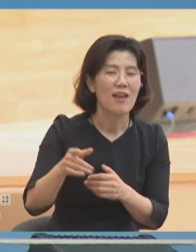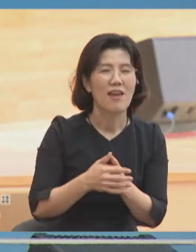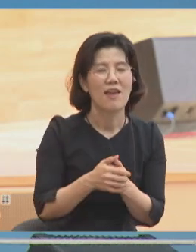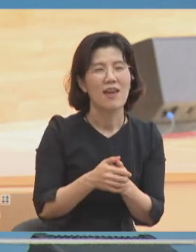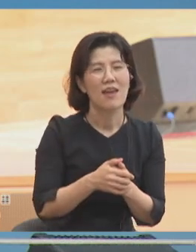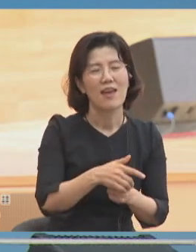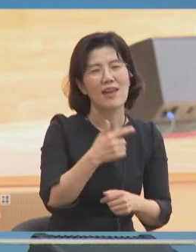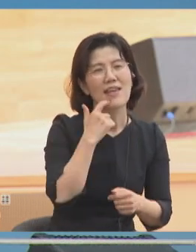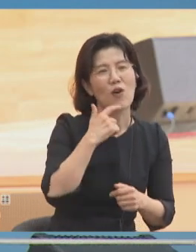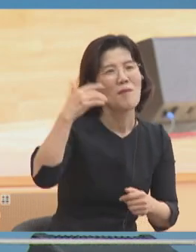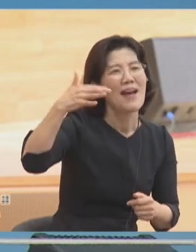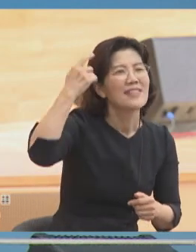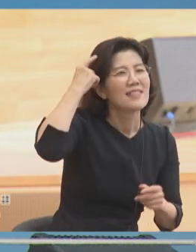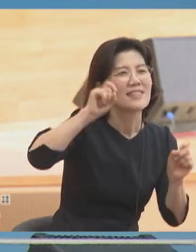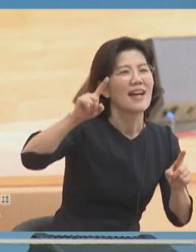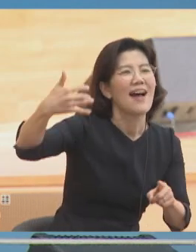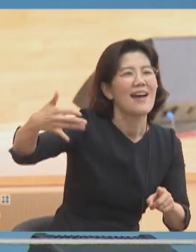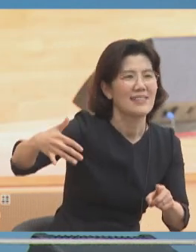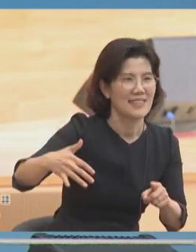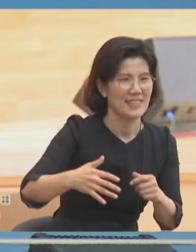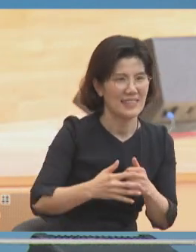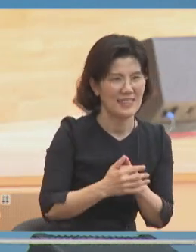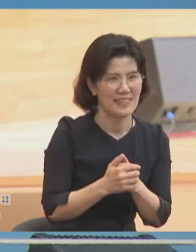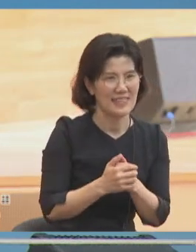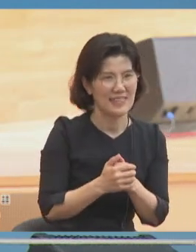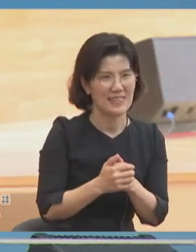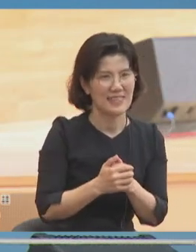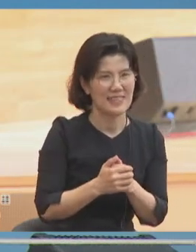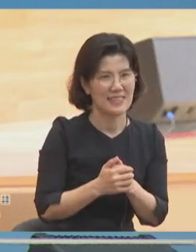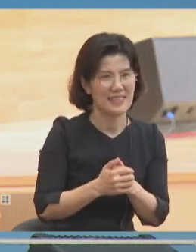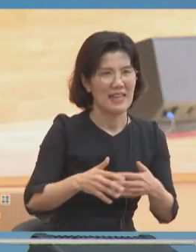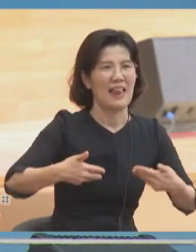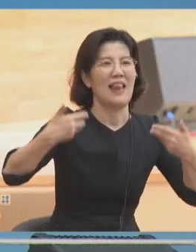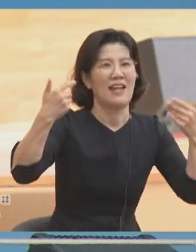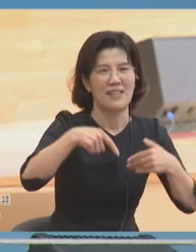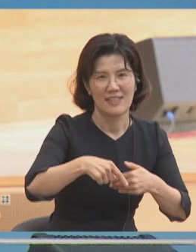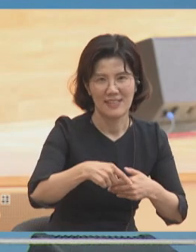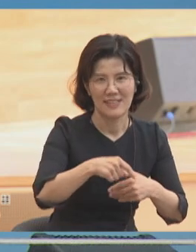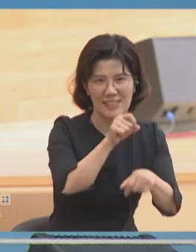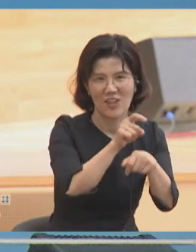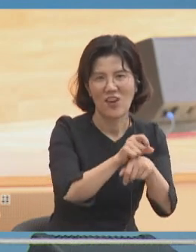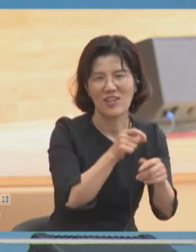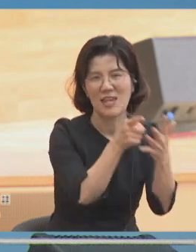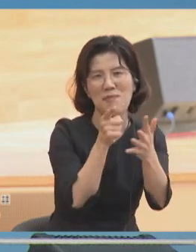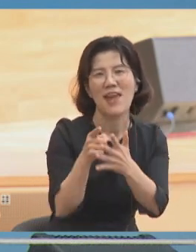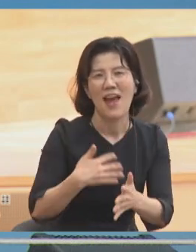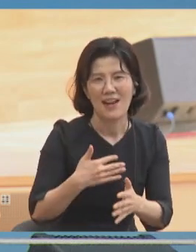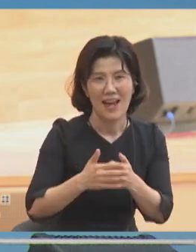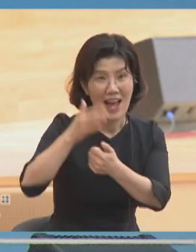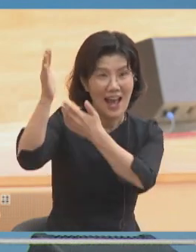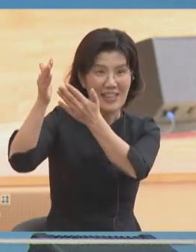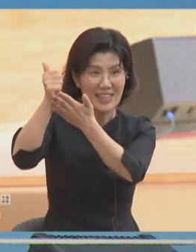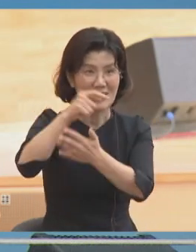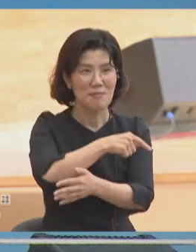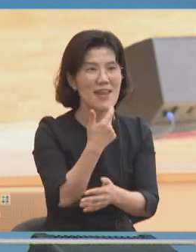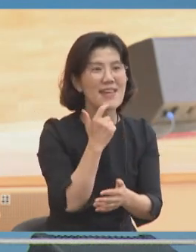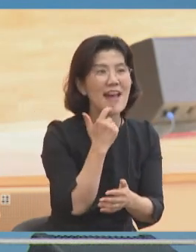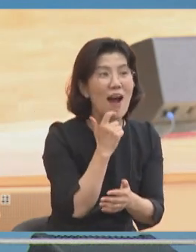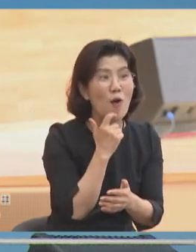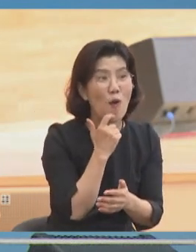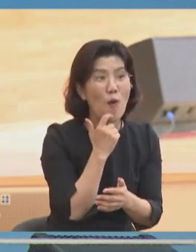아직까지도 정신 못 차리고 천방 직 죽인 이런 야곱의 인생을 너무나 잘 아셔서 하나님께서 그의 인생을